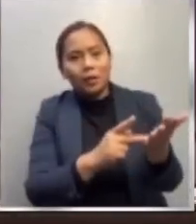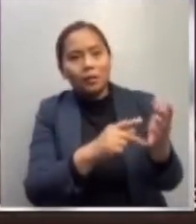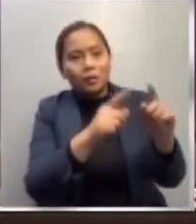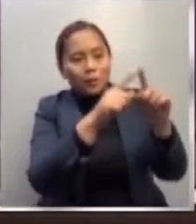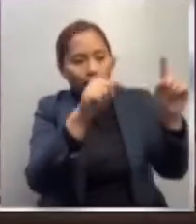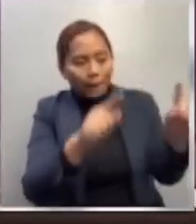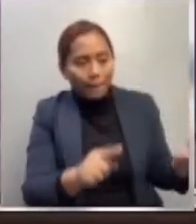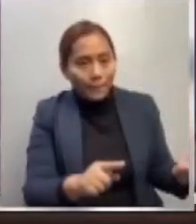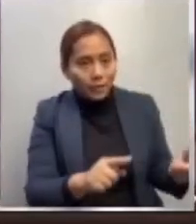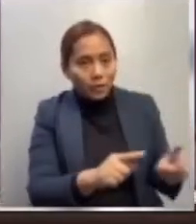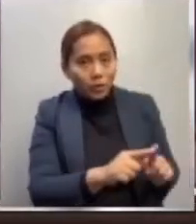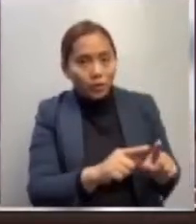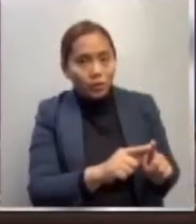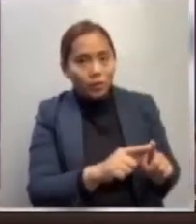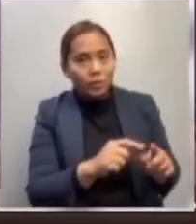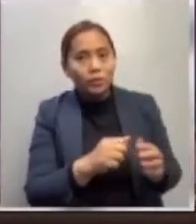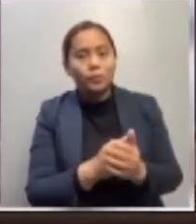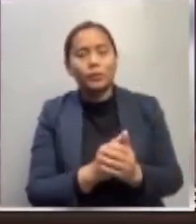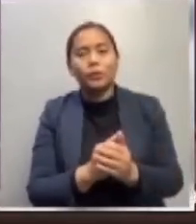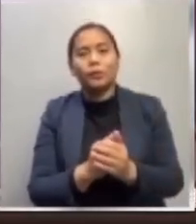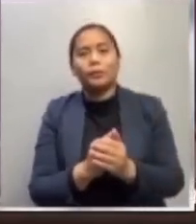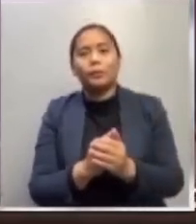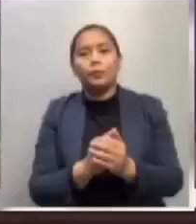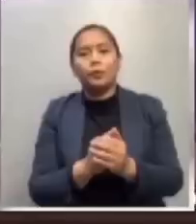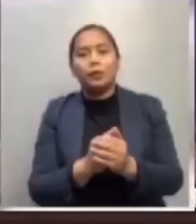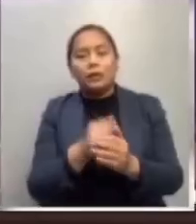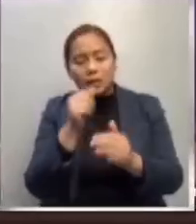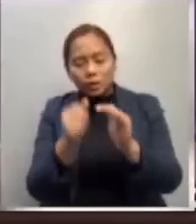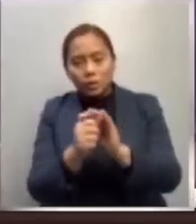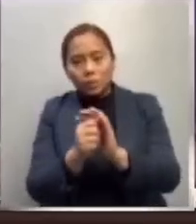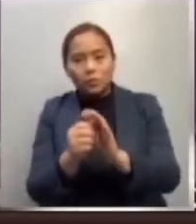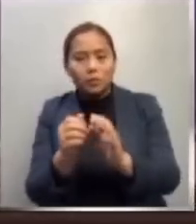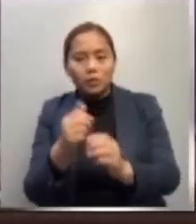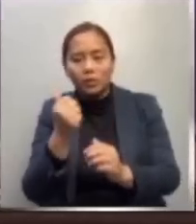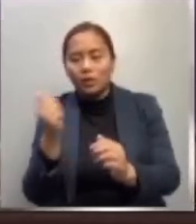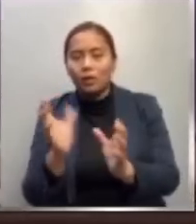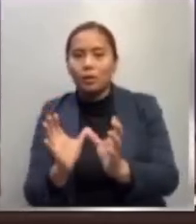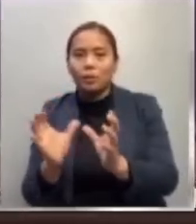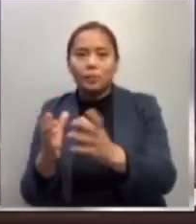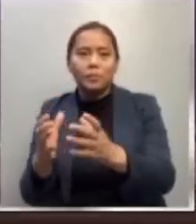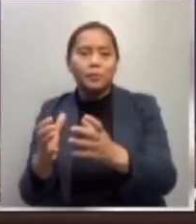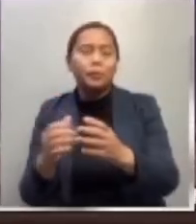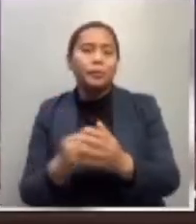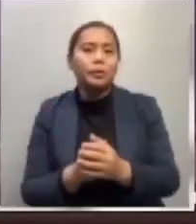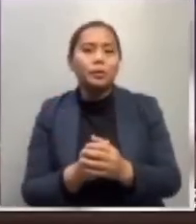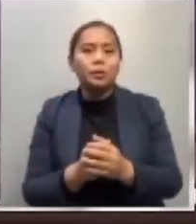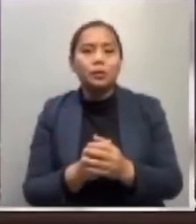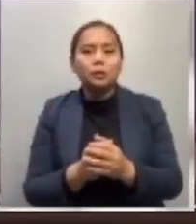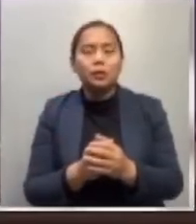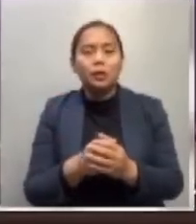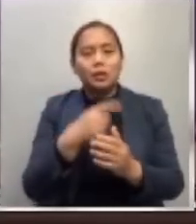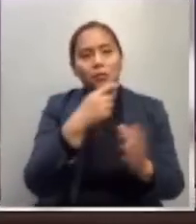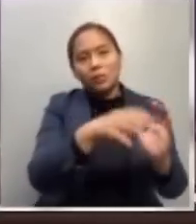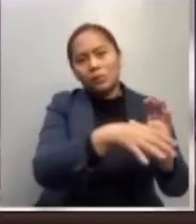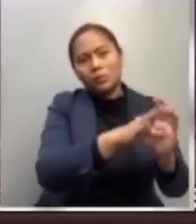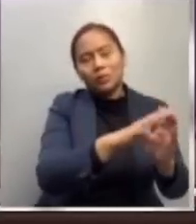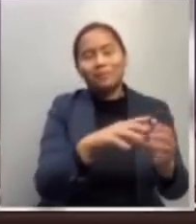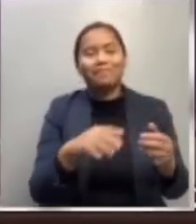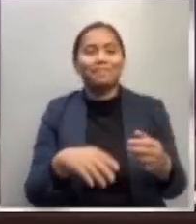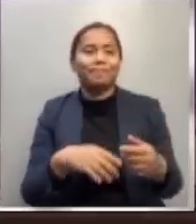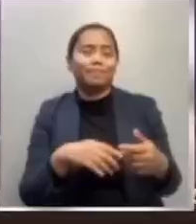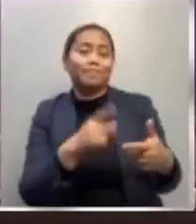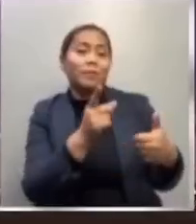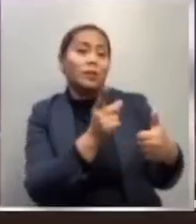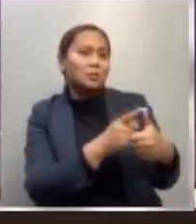ibang mga party list o ibang kandidato. Ang sinasabi naman ng COMELEC, una, hindi naman tumatagos yung ink unless